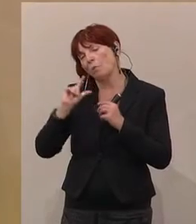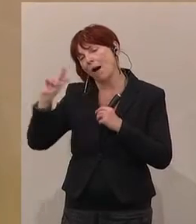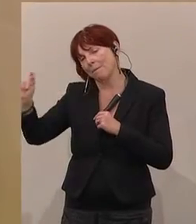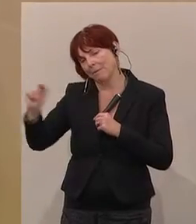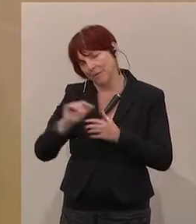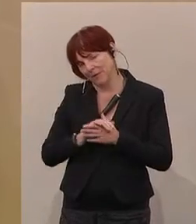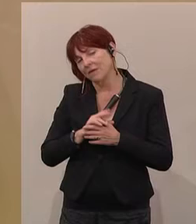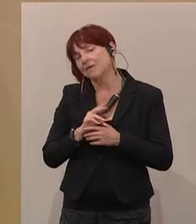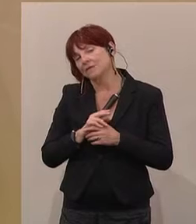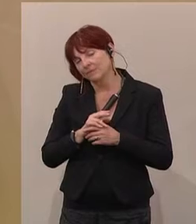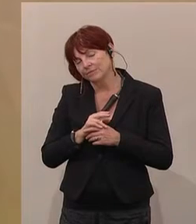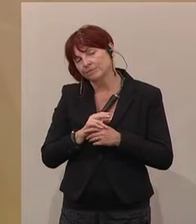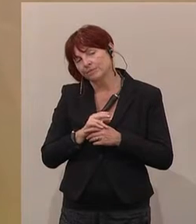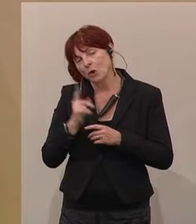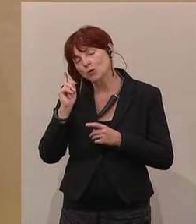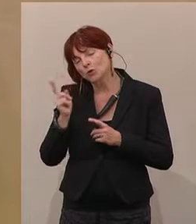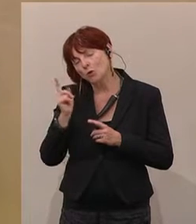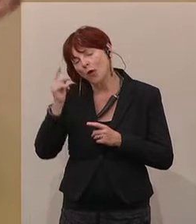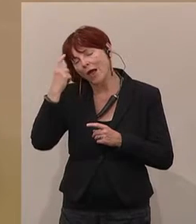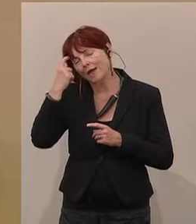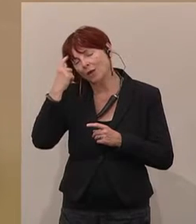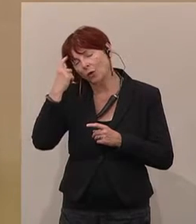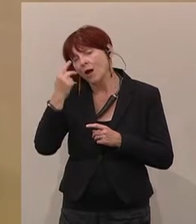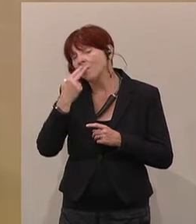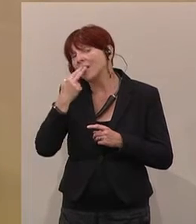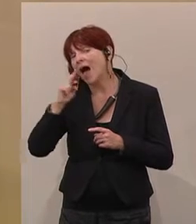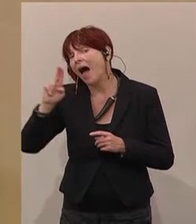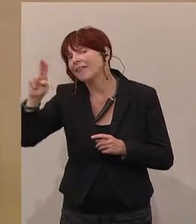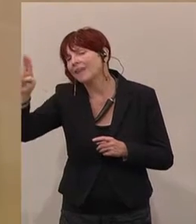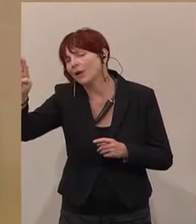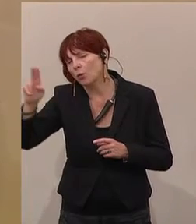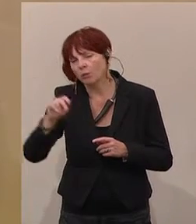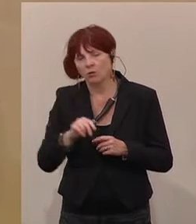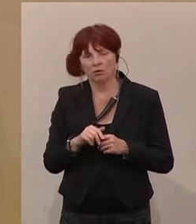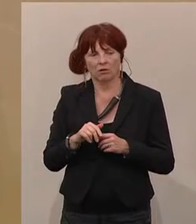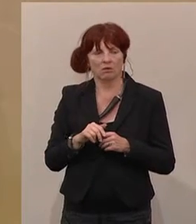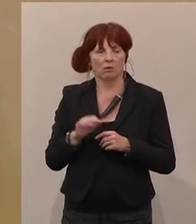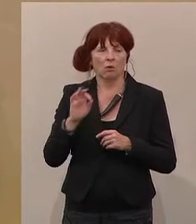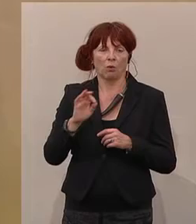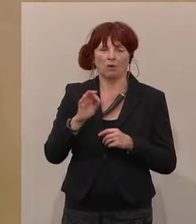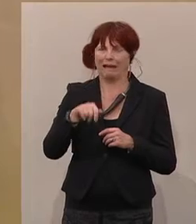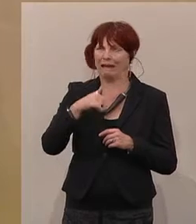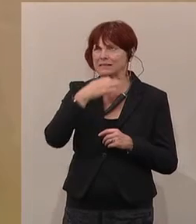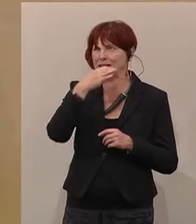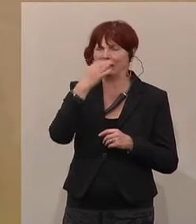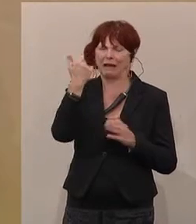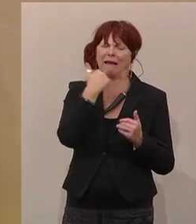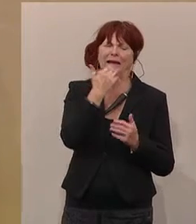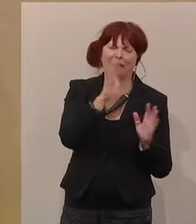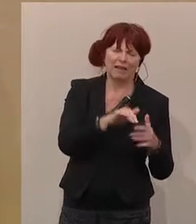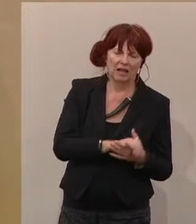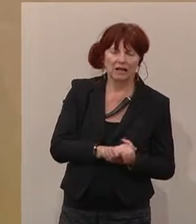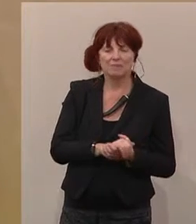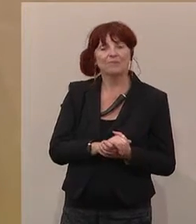wird keine, bei der Angelobung, ja, wie auch immer, das ist halt so kleinlich. Da wird